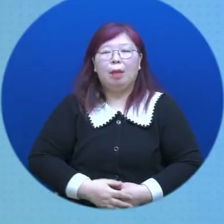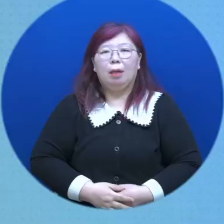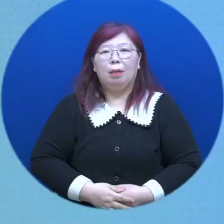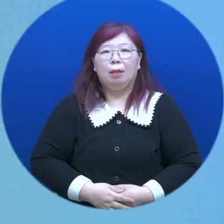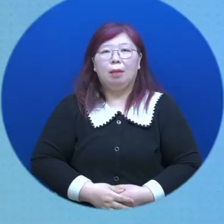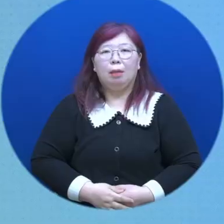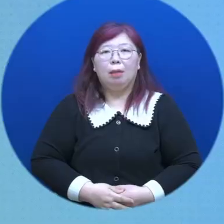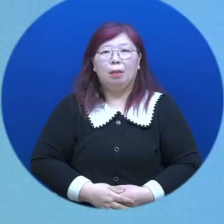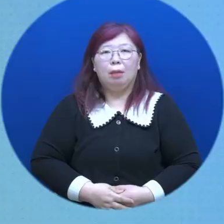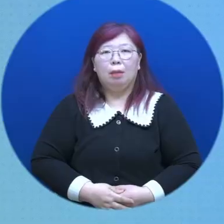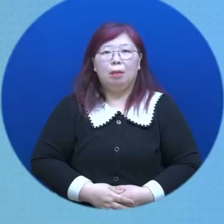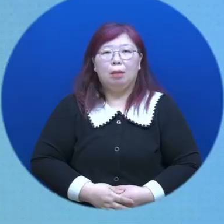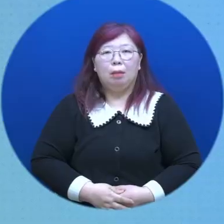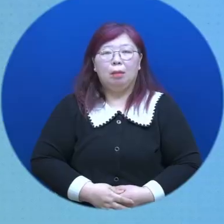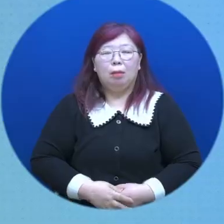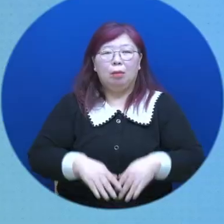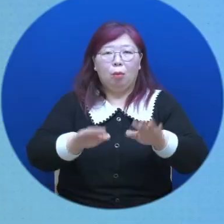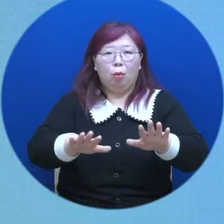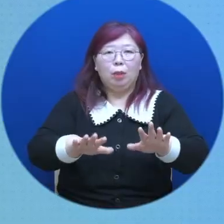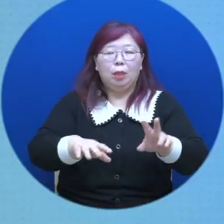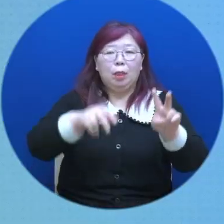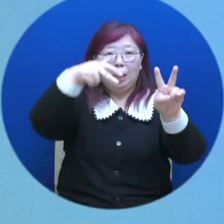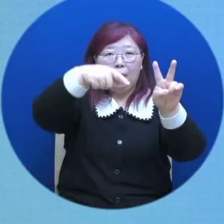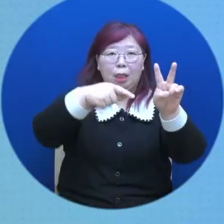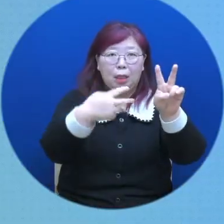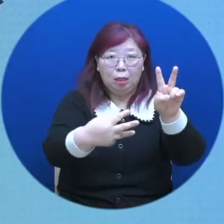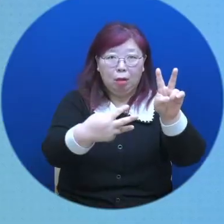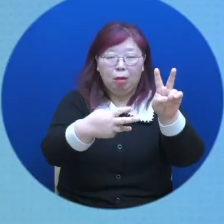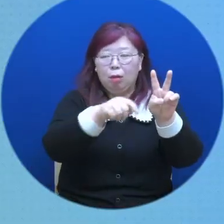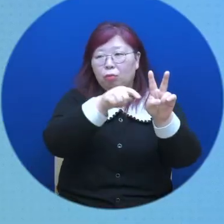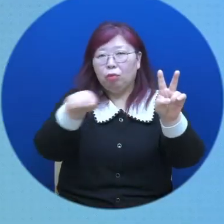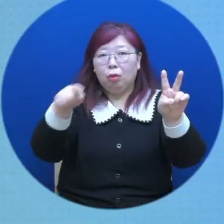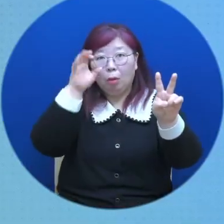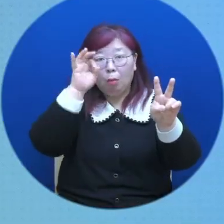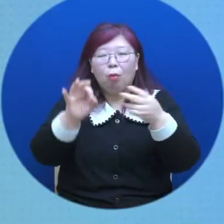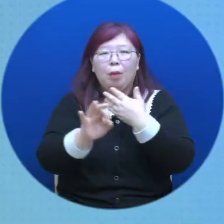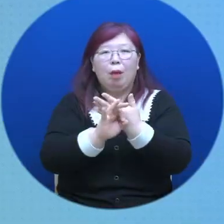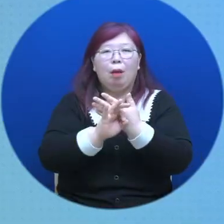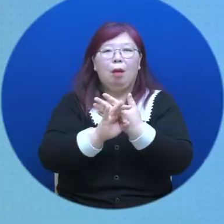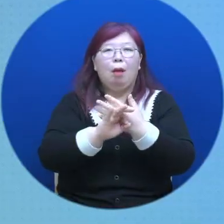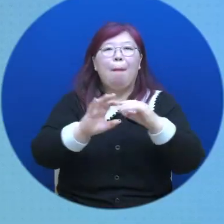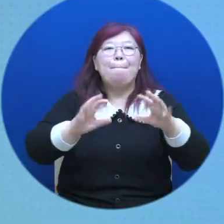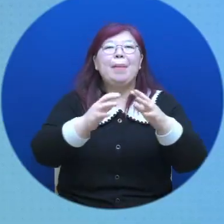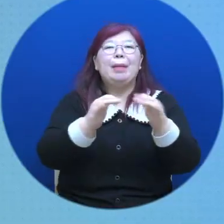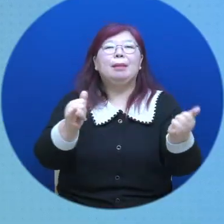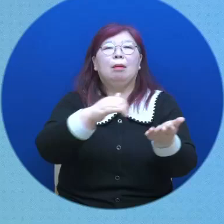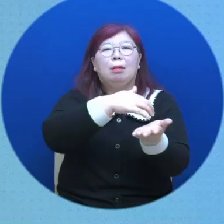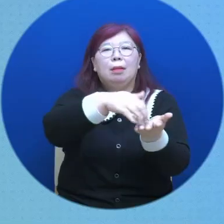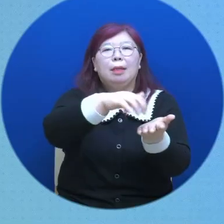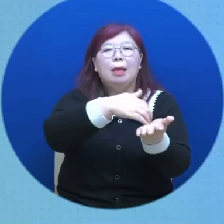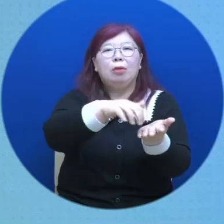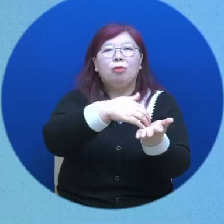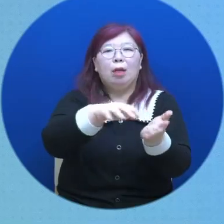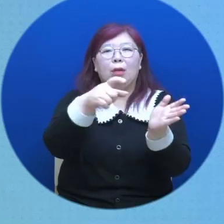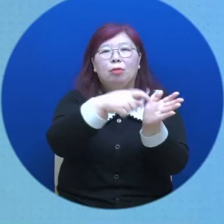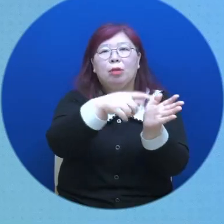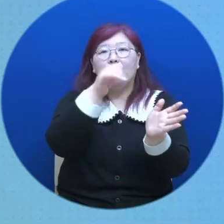오늘 본문에 보면 2절 3절에서 백성을 계수하라 이렇게 되어